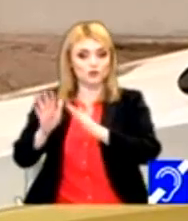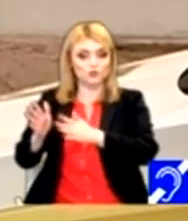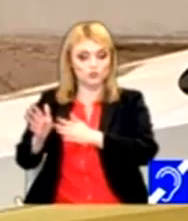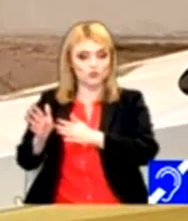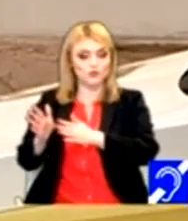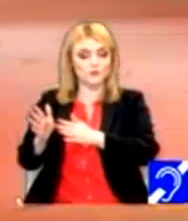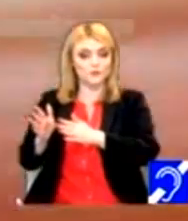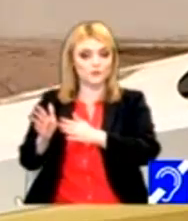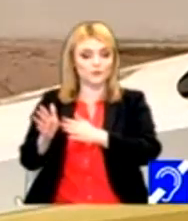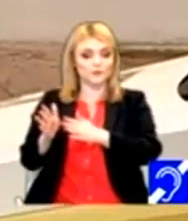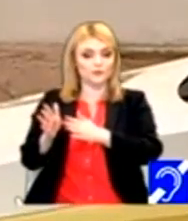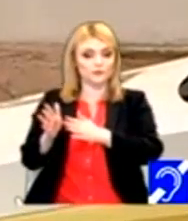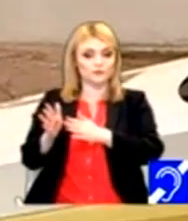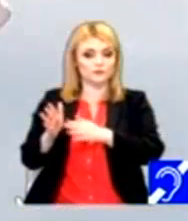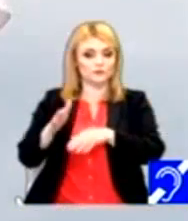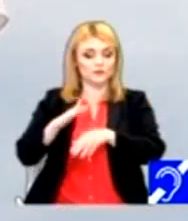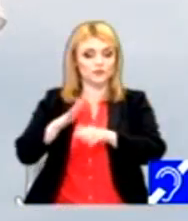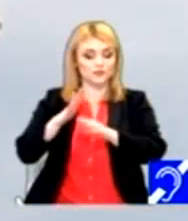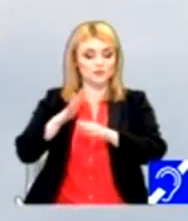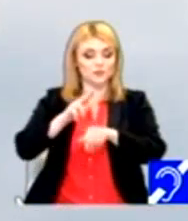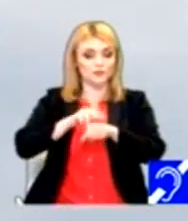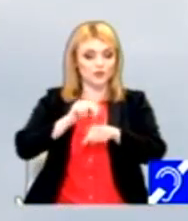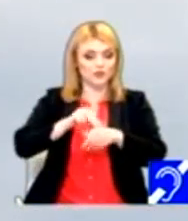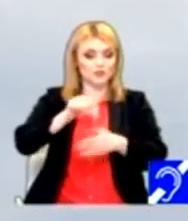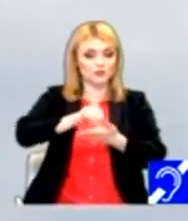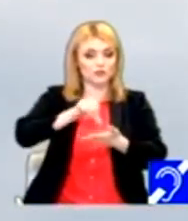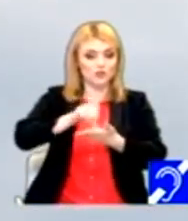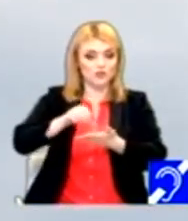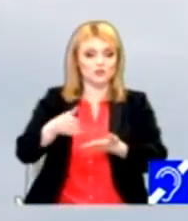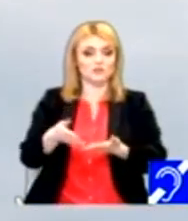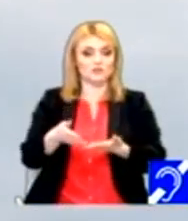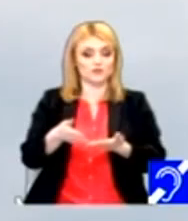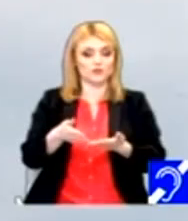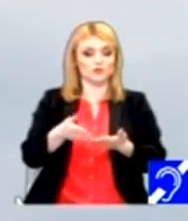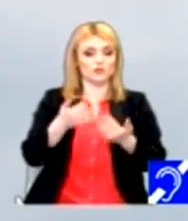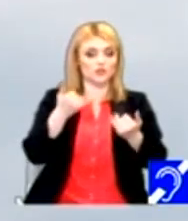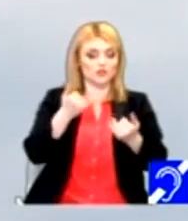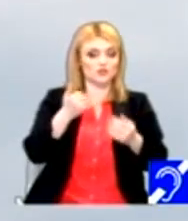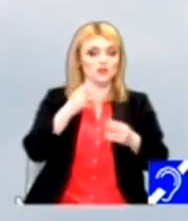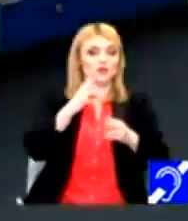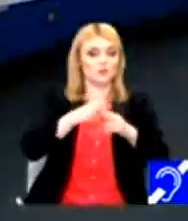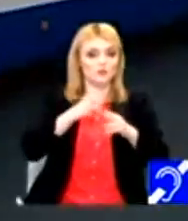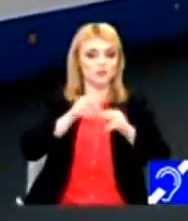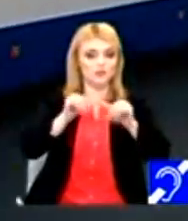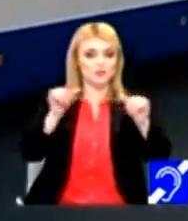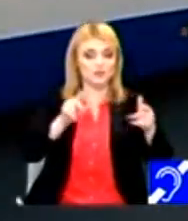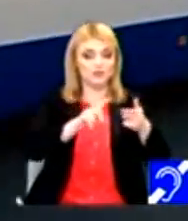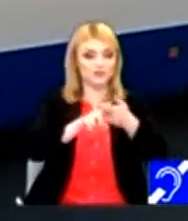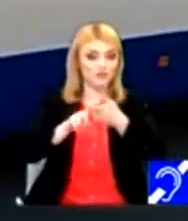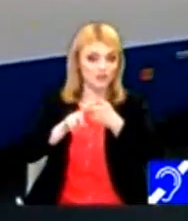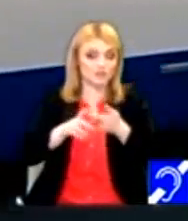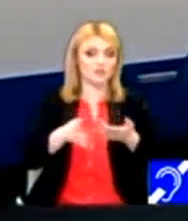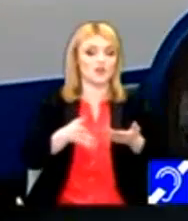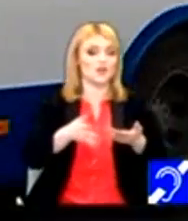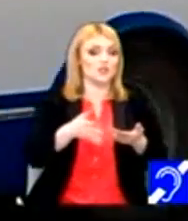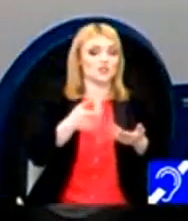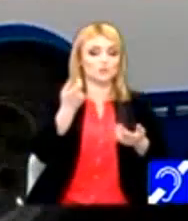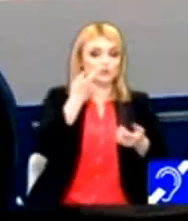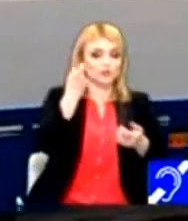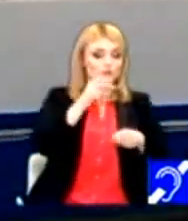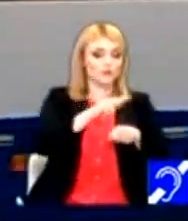din Sud și partenerii din Balcanii de Vest se ridică undeva la un pachet de 3,8 miliarde de euro, probabil a avut